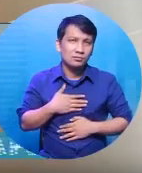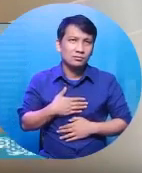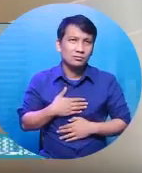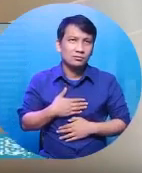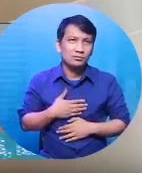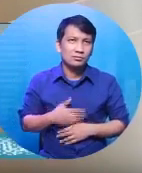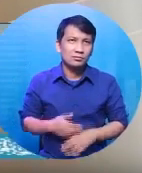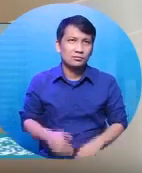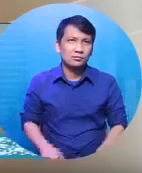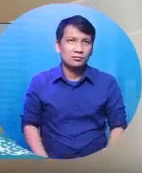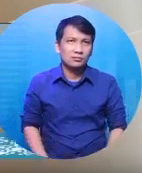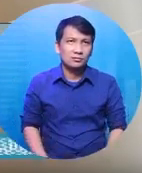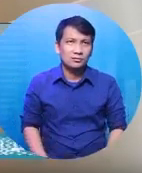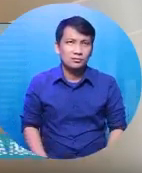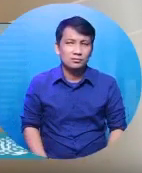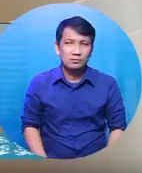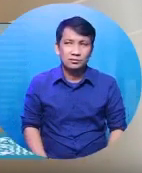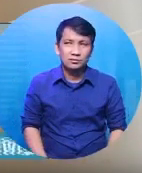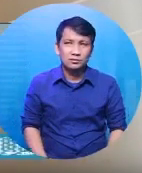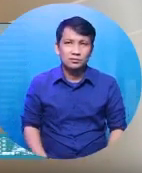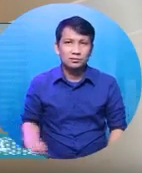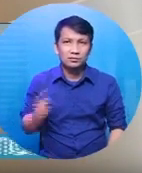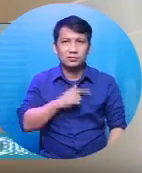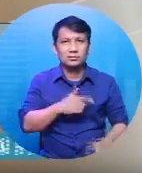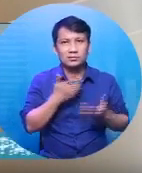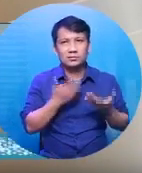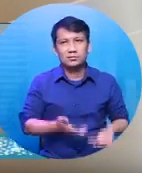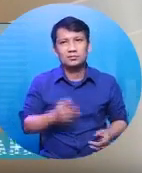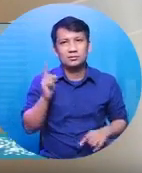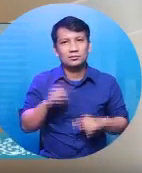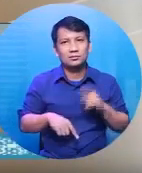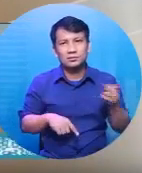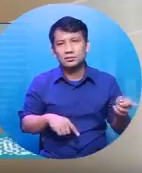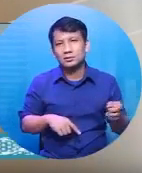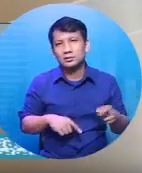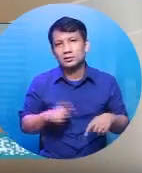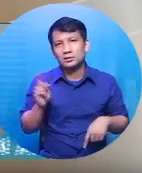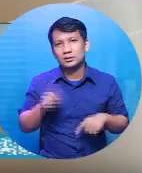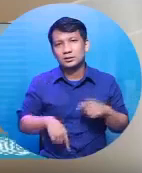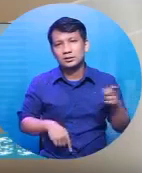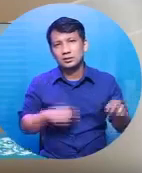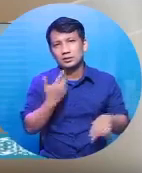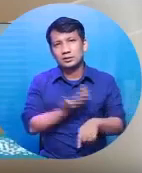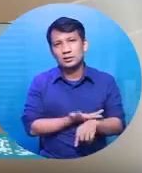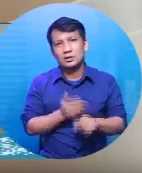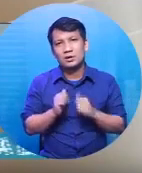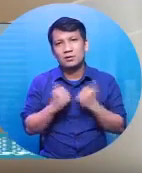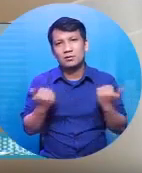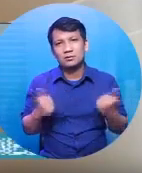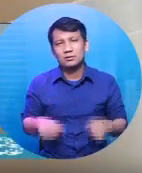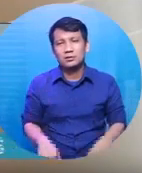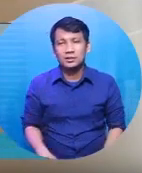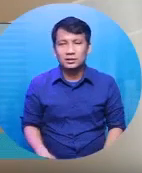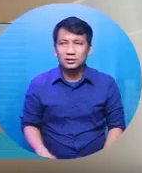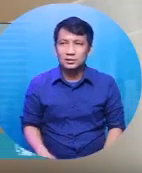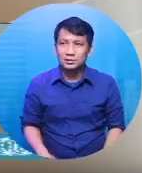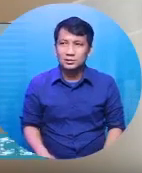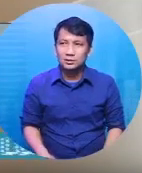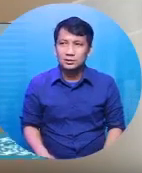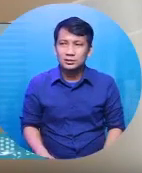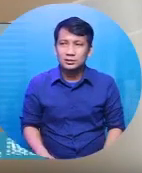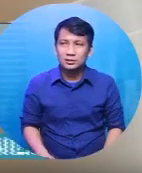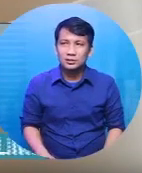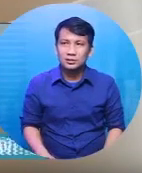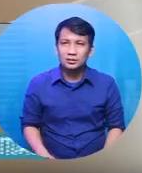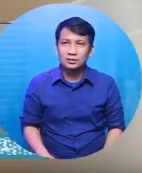buwan? Pero mabigat sa anak ko yun, sir. Hindi niya kaya, eh. So, kung hindi niya kaya, paano yan? Yun na nga po,